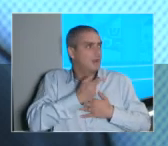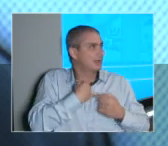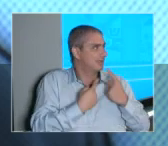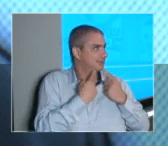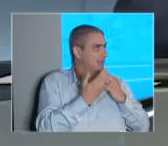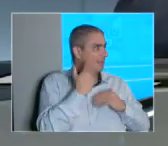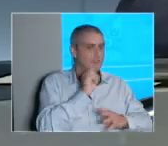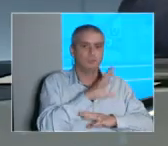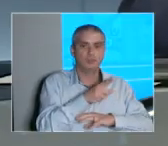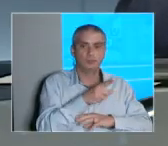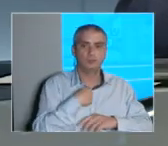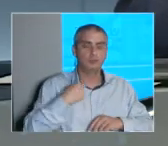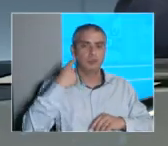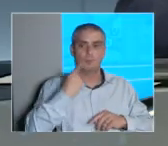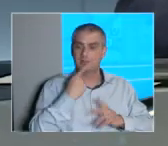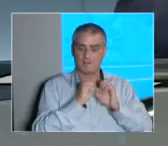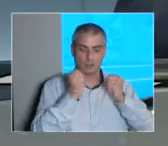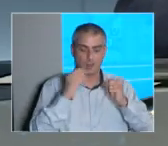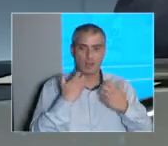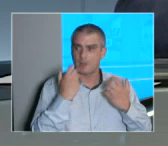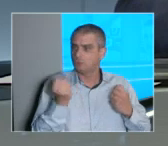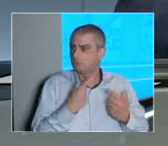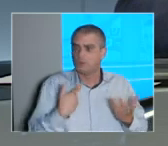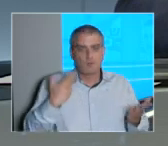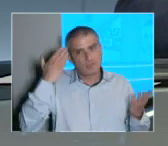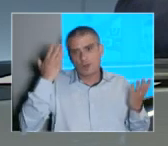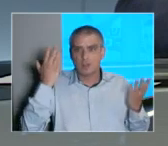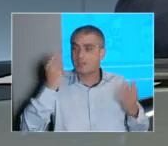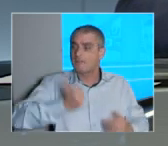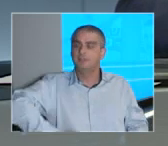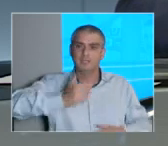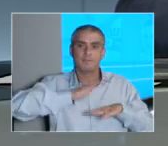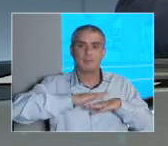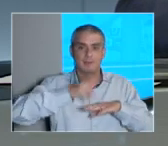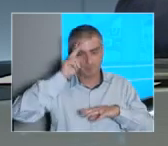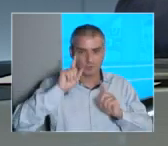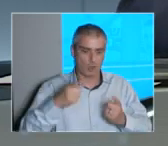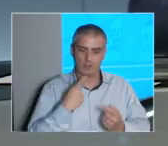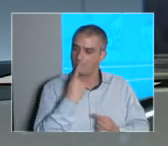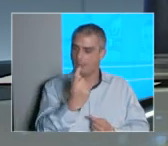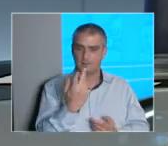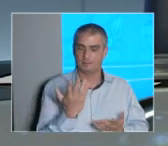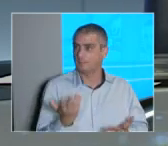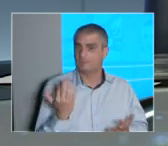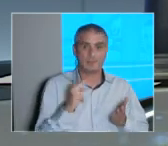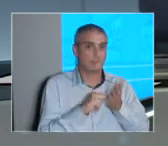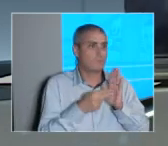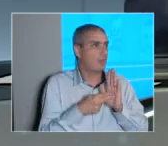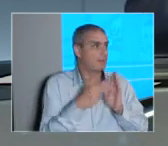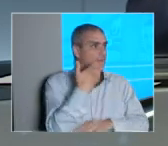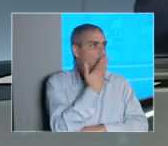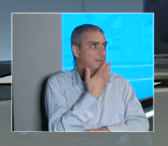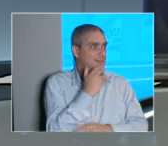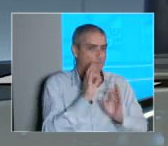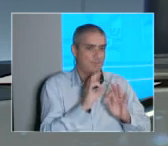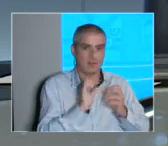לפני השבוע. אבל גם האנושיות. ושמענו דברי תורה על פרשת שבוע. אני לא יודע כמה שרים מכהנים היום בליכוד יכולים לשלוף ככה. כמה פוליטיקאים במדינת